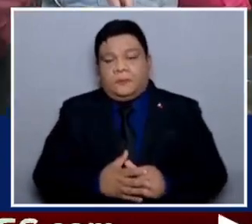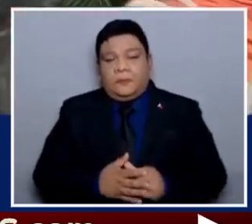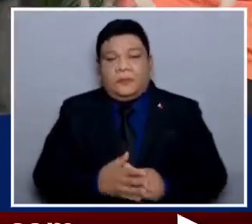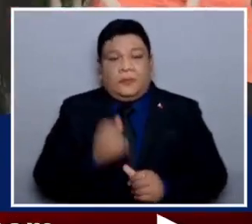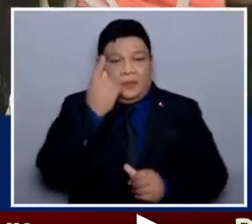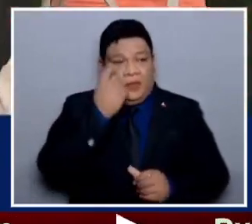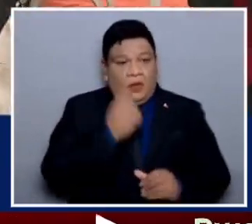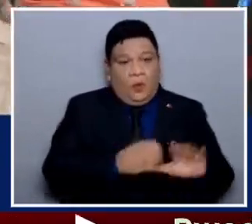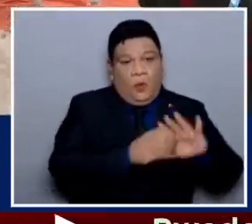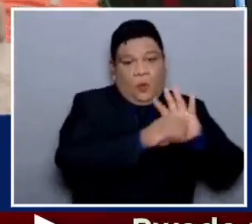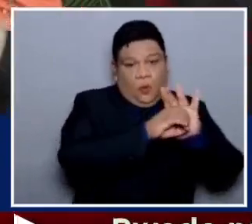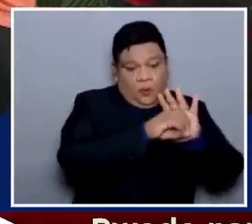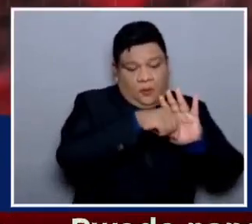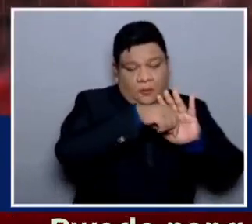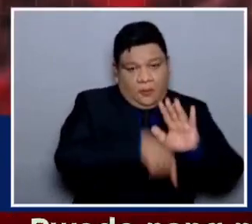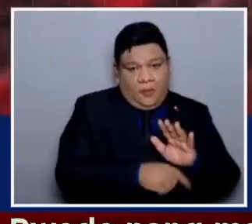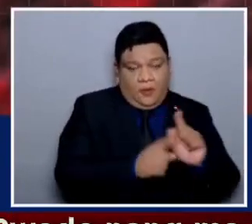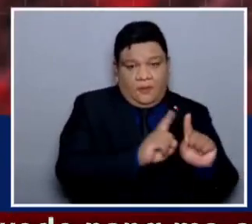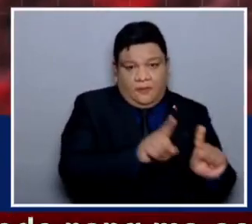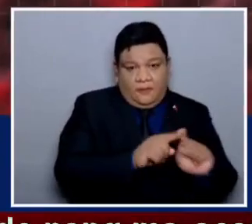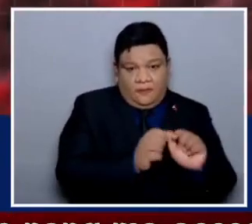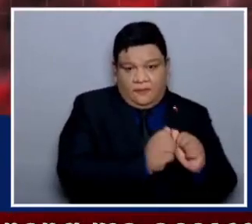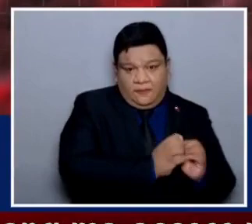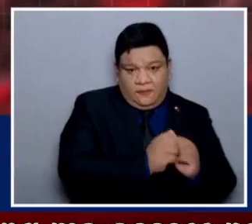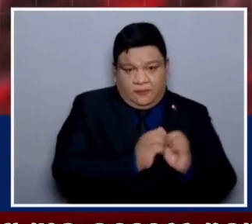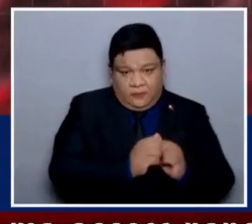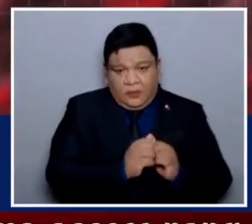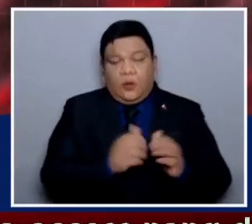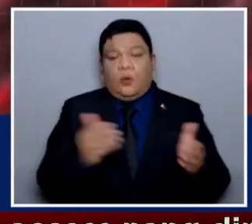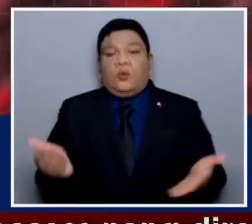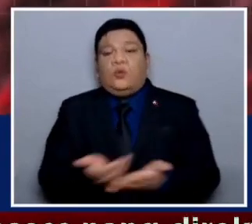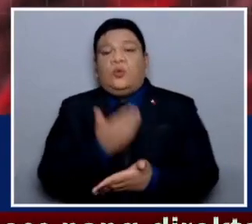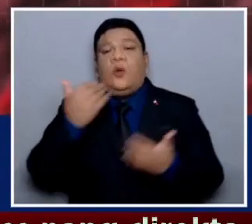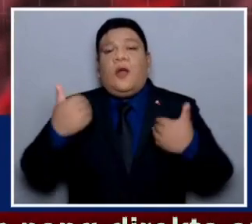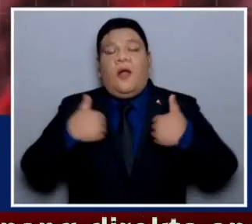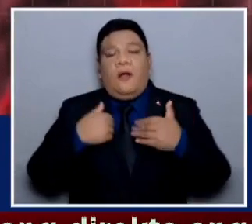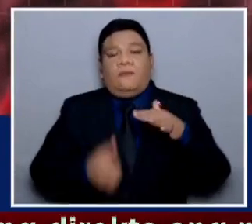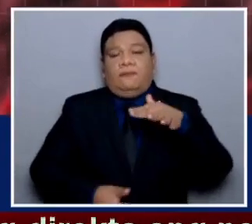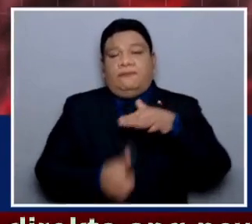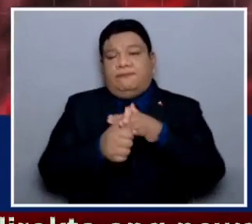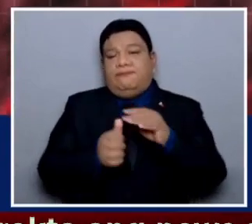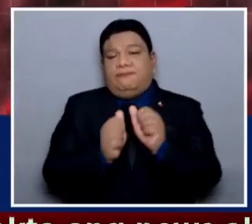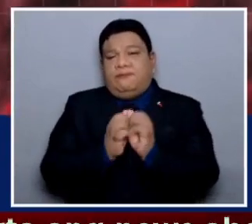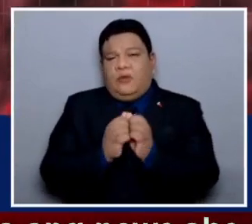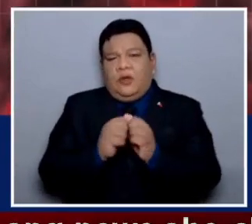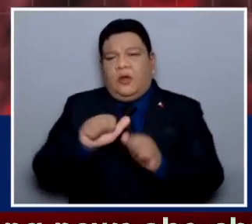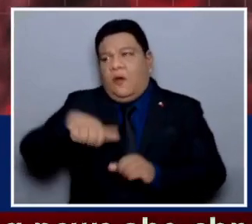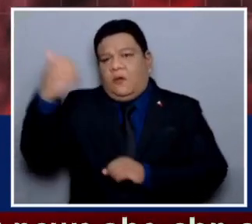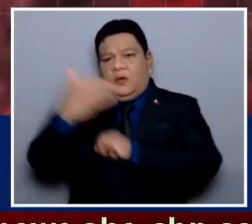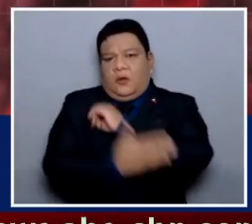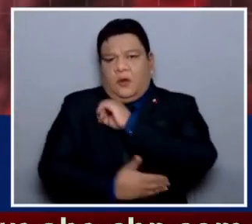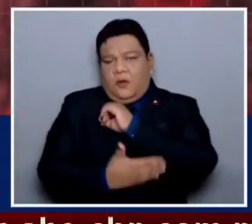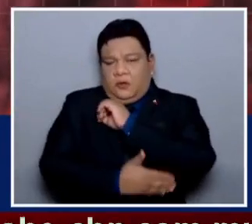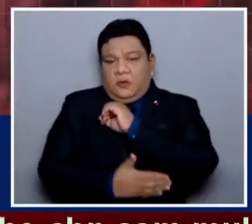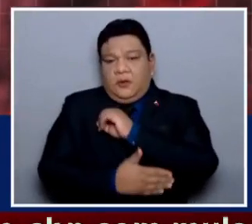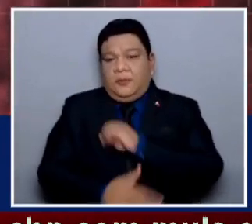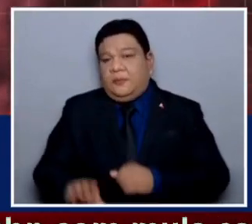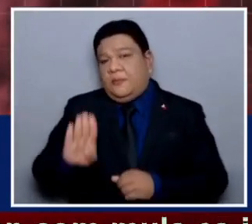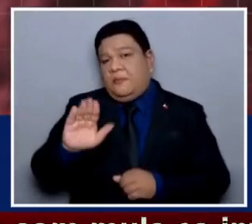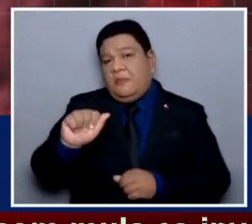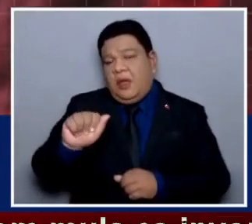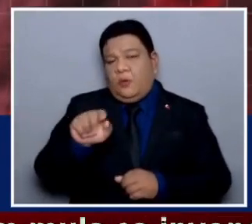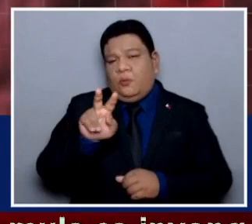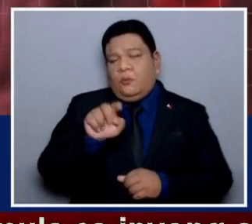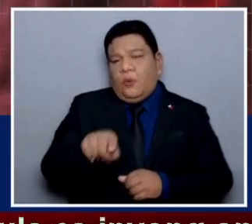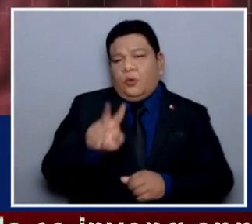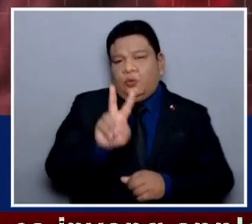ng Omicron na nandito na ngayon, may panibagong sublineage na naman na nakita sa ibang bansa, ang